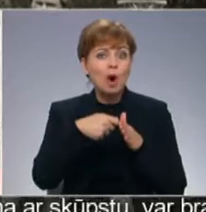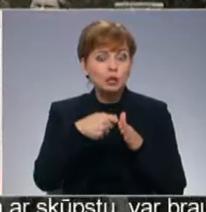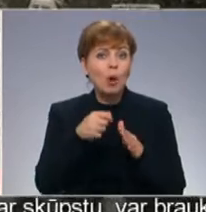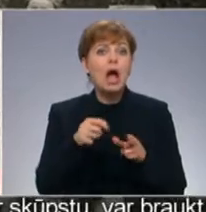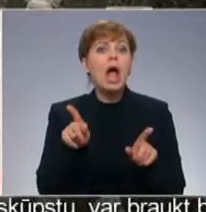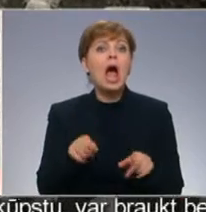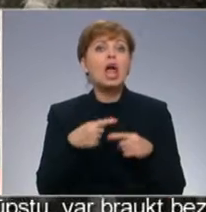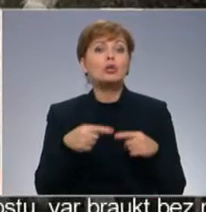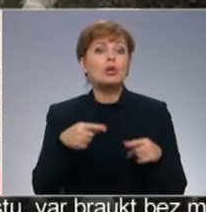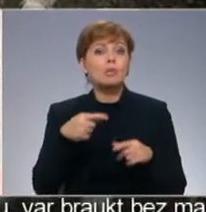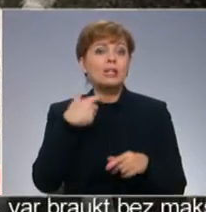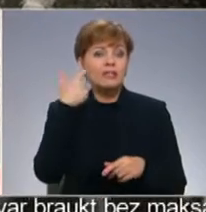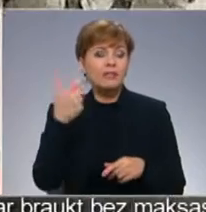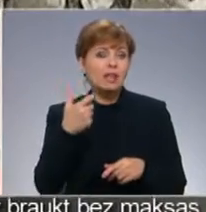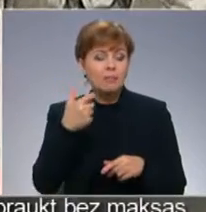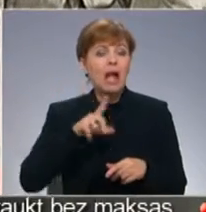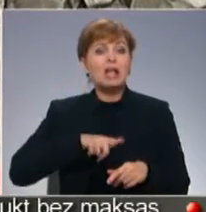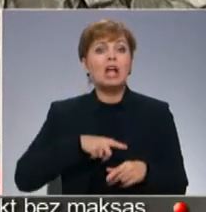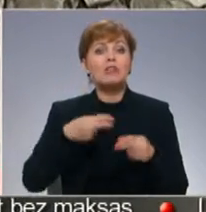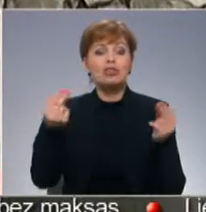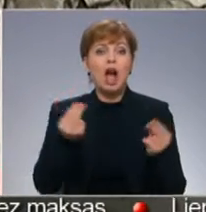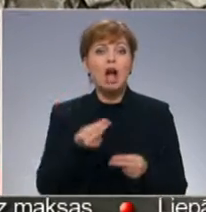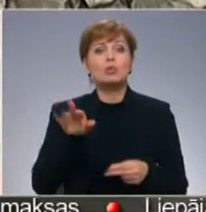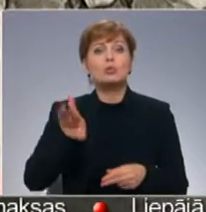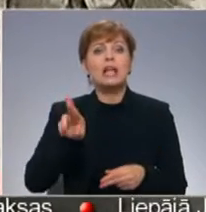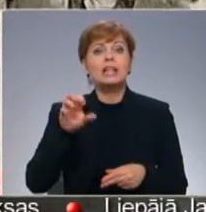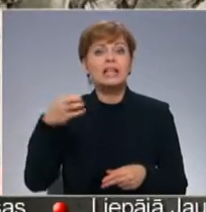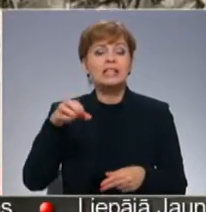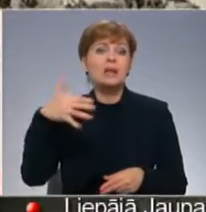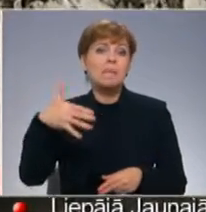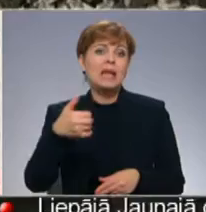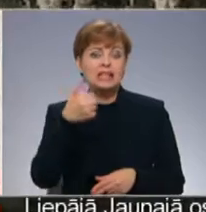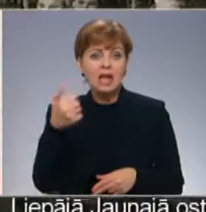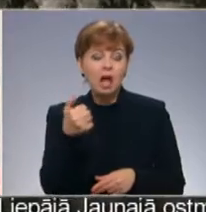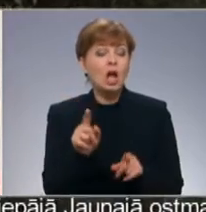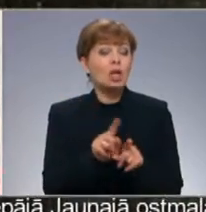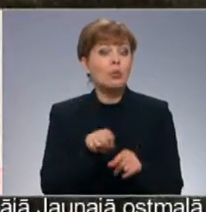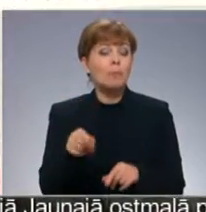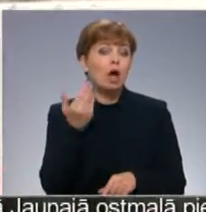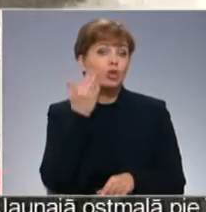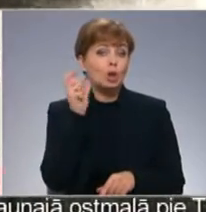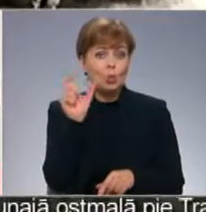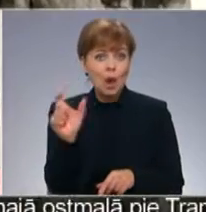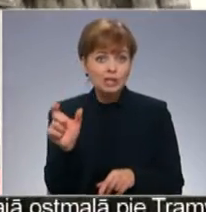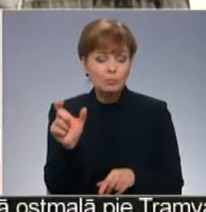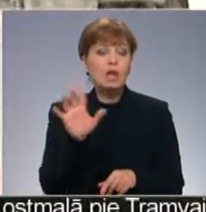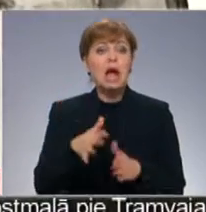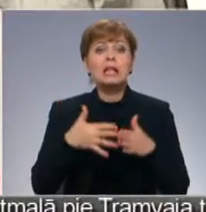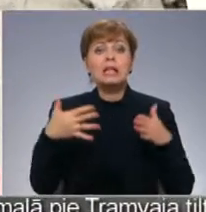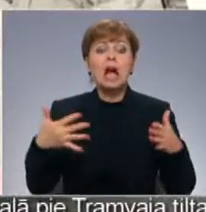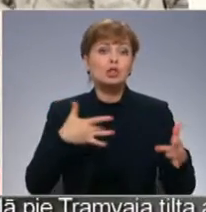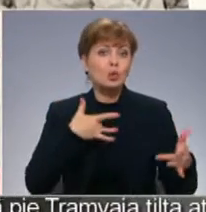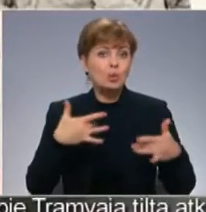filmu Latviešu kāzas Nīcā, bet 55. Gadā ar šādu pašu nosaukumu tapis lieluzvedums,